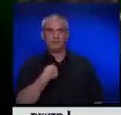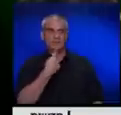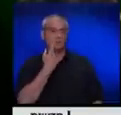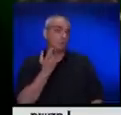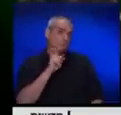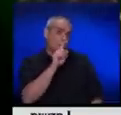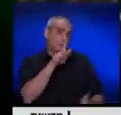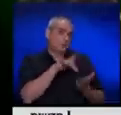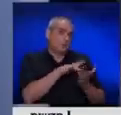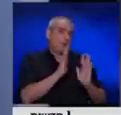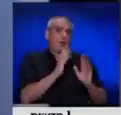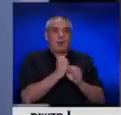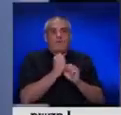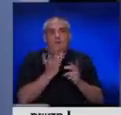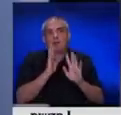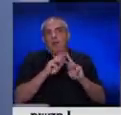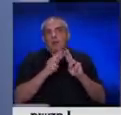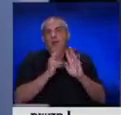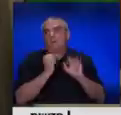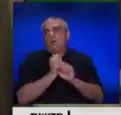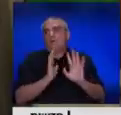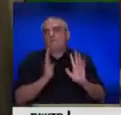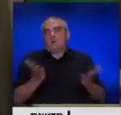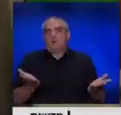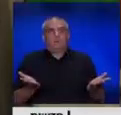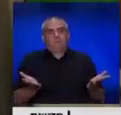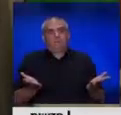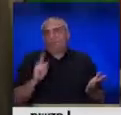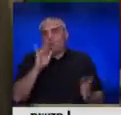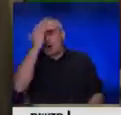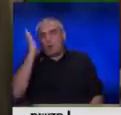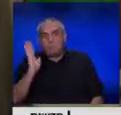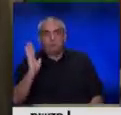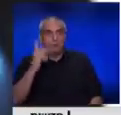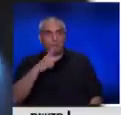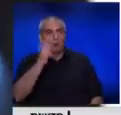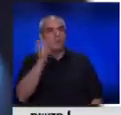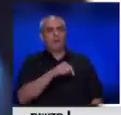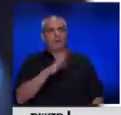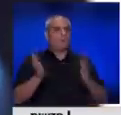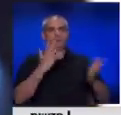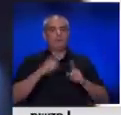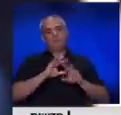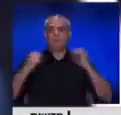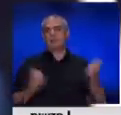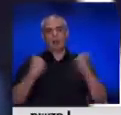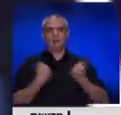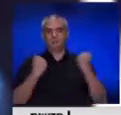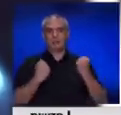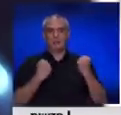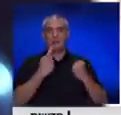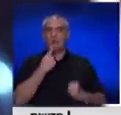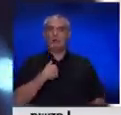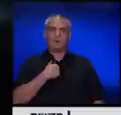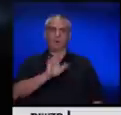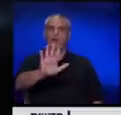זה המקום, ככה זה עובד, ככה העולם הזה עובד, יכול להיות שזה לא כזה מוגזם. הוא היה מגיע, מהר מהר מתחיל חזרה, ואז